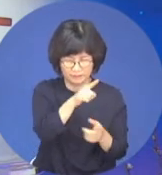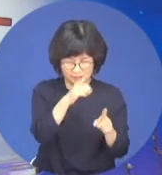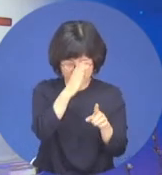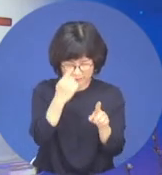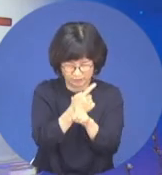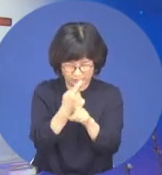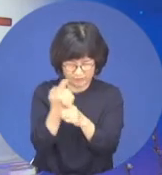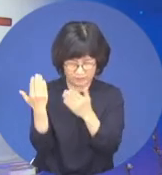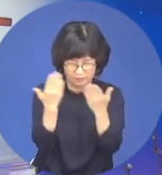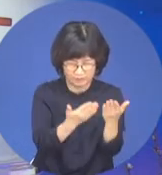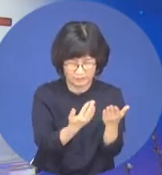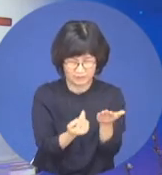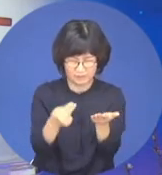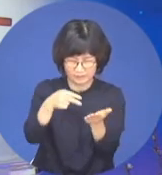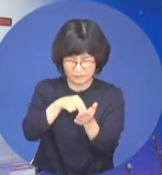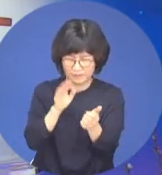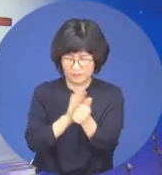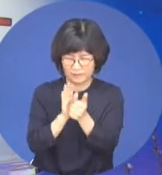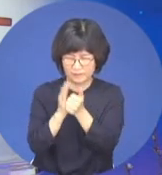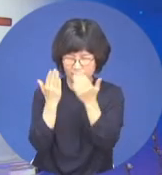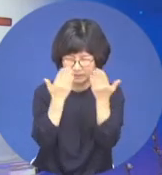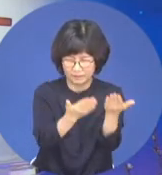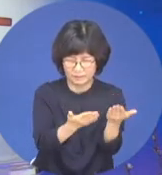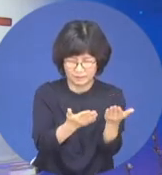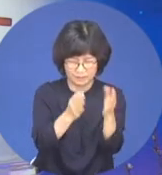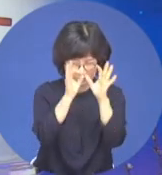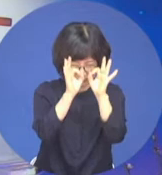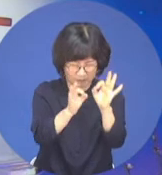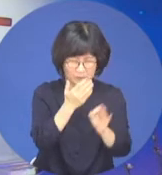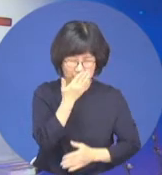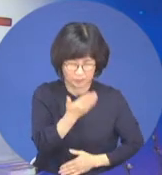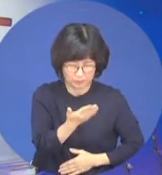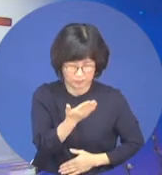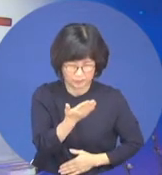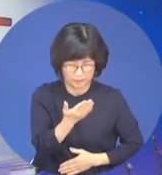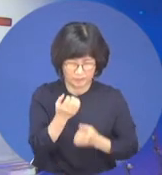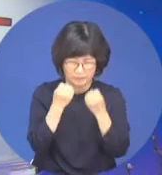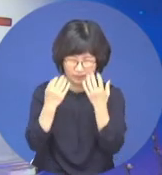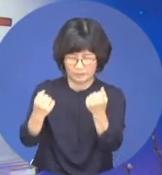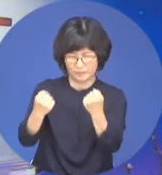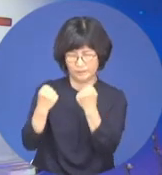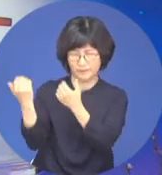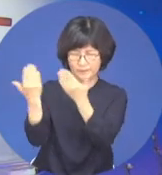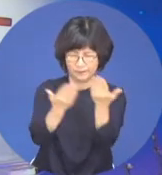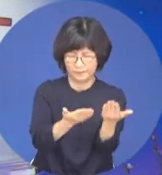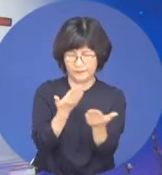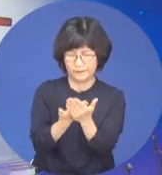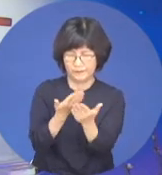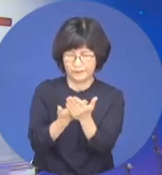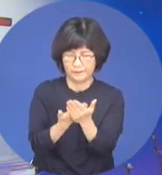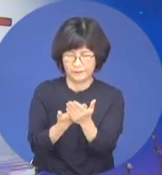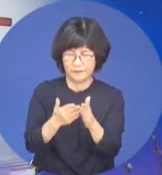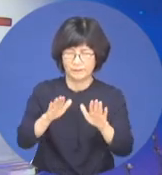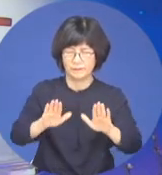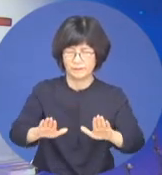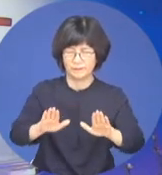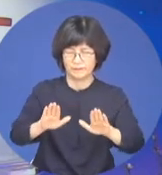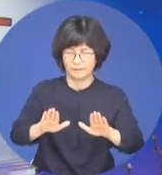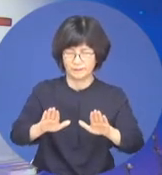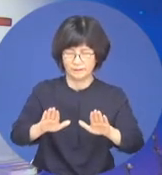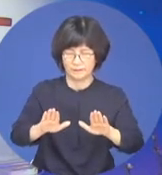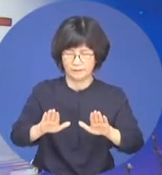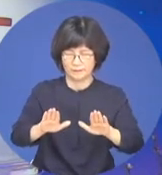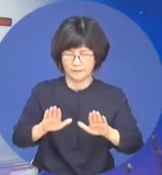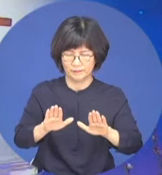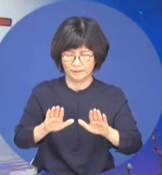자를 일으키시며 볼 것을 볼 수 있도록 새 힘을 주시옵소서. 이 시간 또